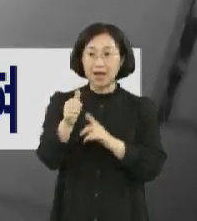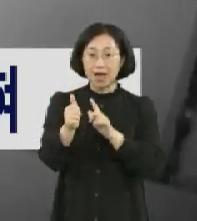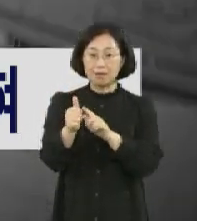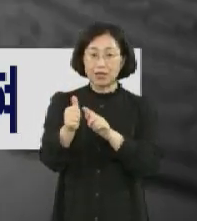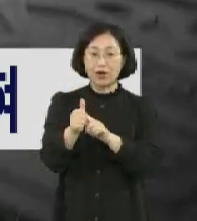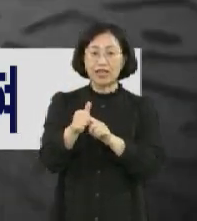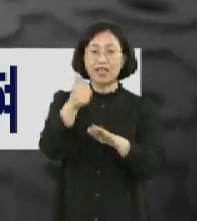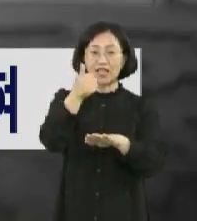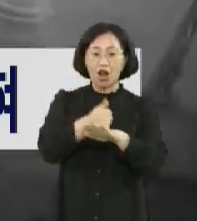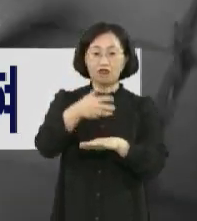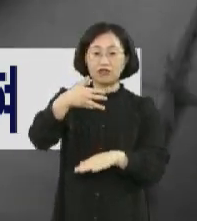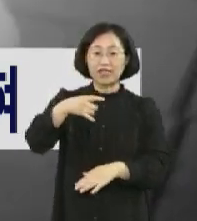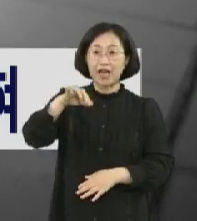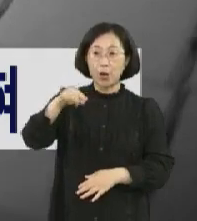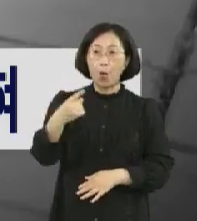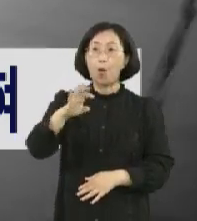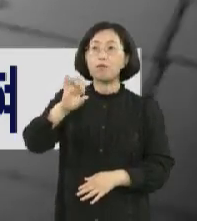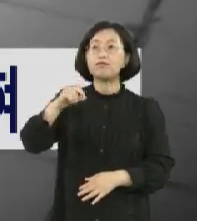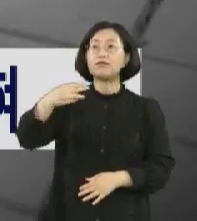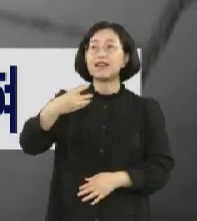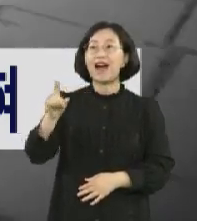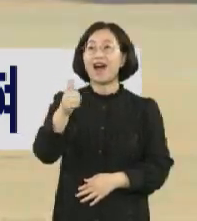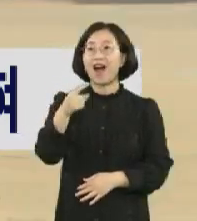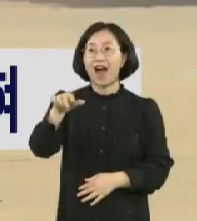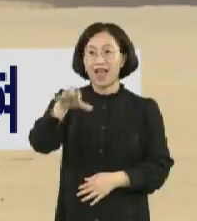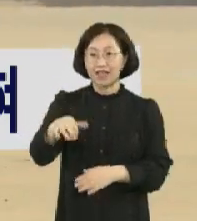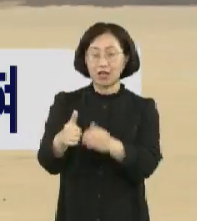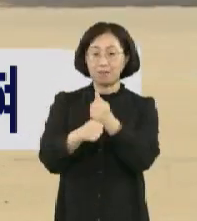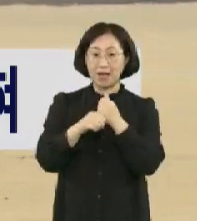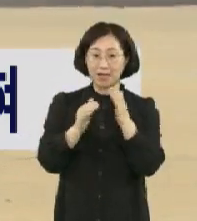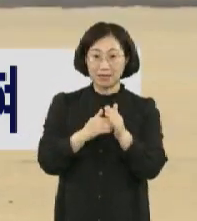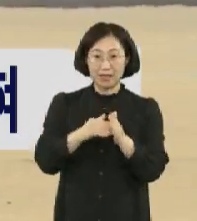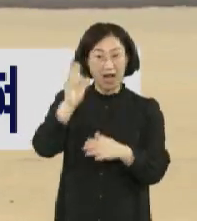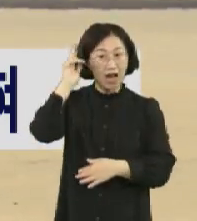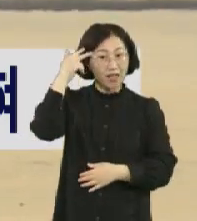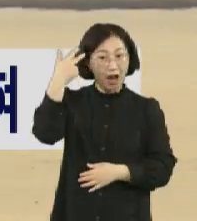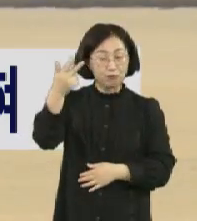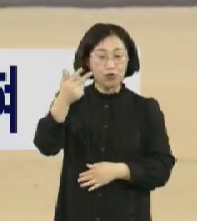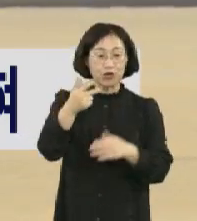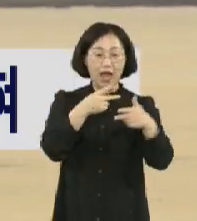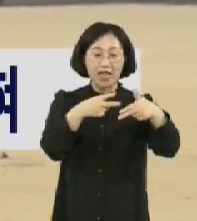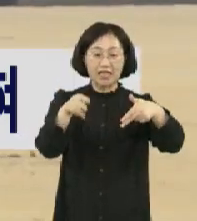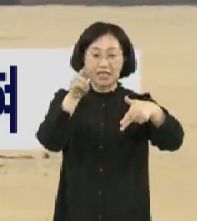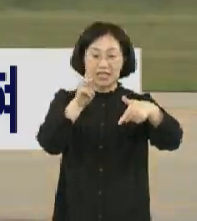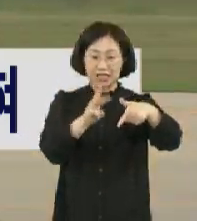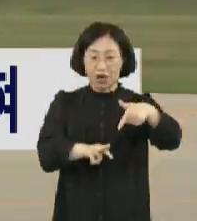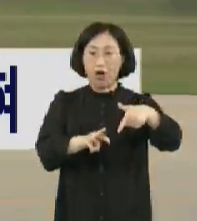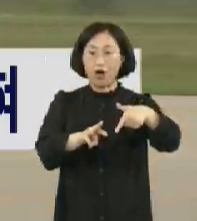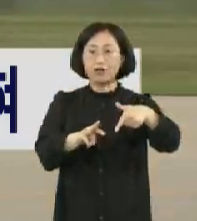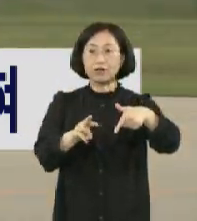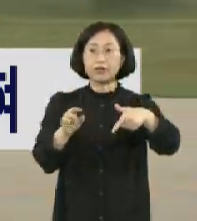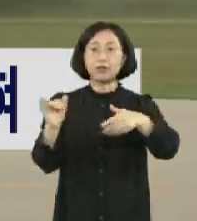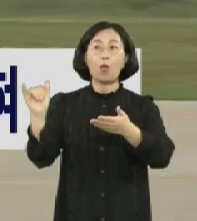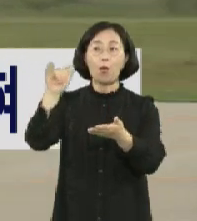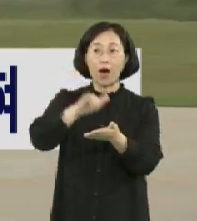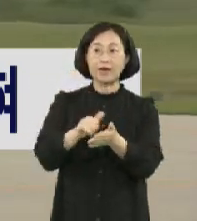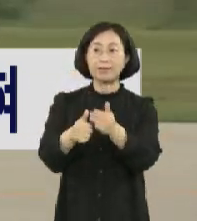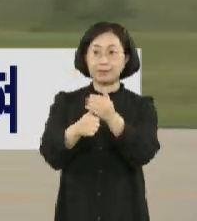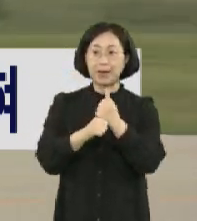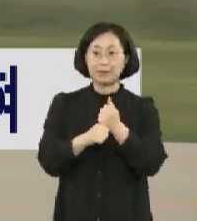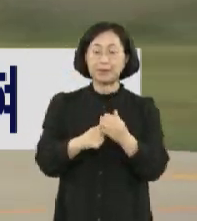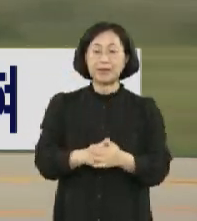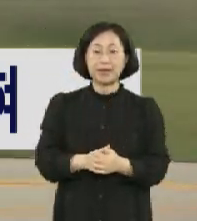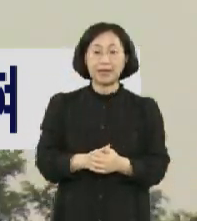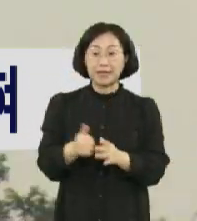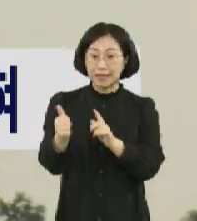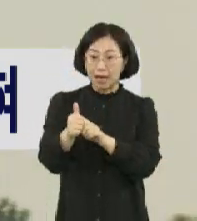체코 프라하에서 체포됐습니다 경찰 관계자는 다음주 중으로 인천공항을 통해 국내로 송환 할 예정이라고 밝혔습니다